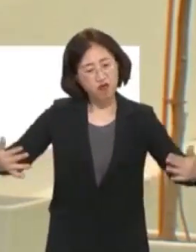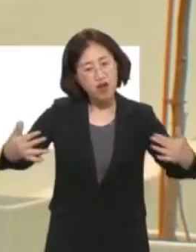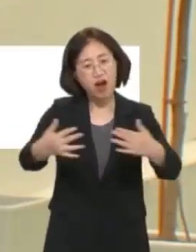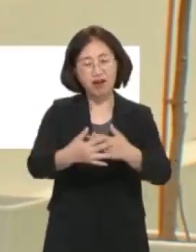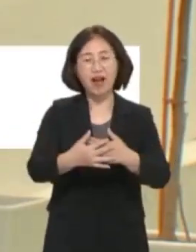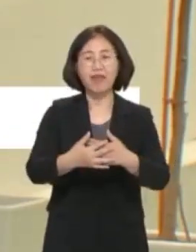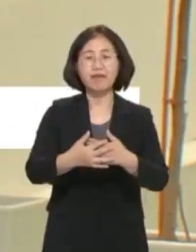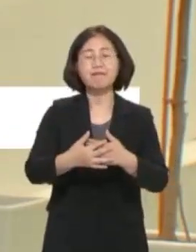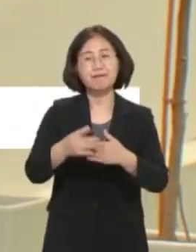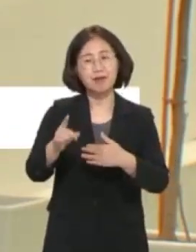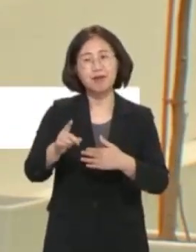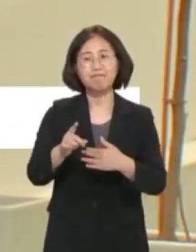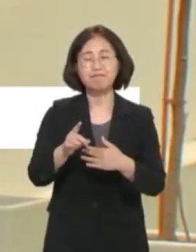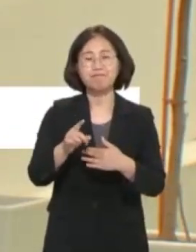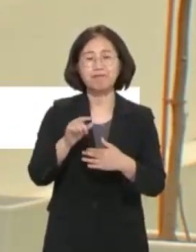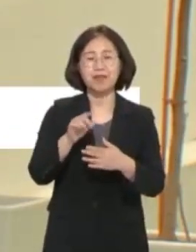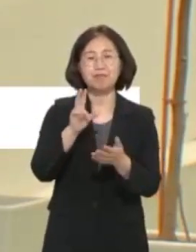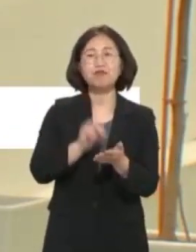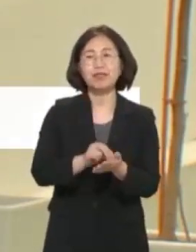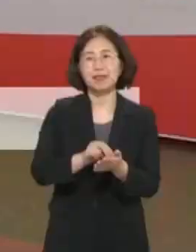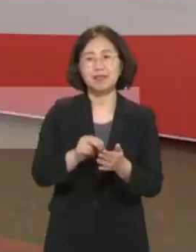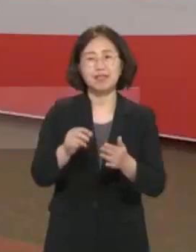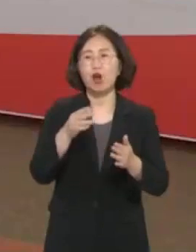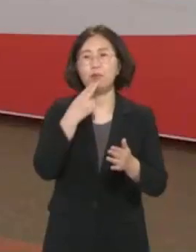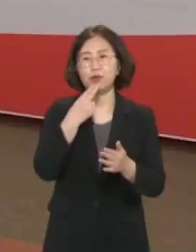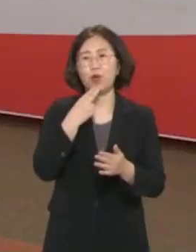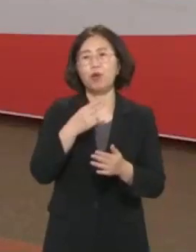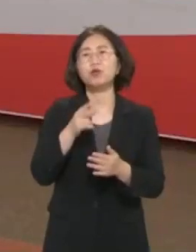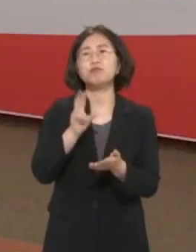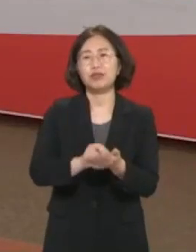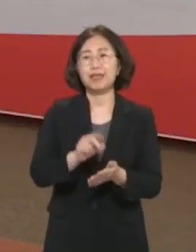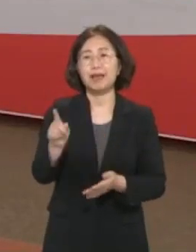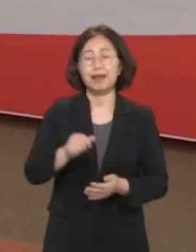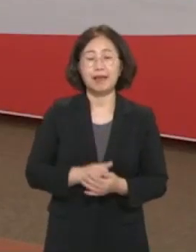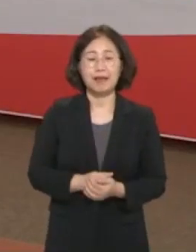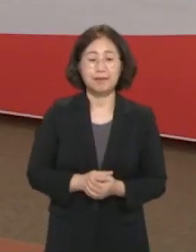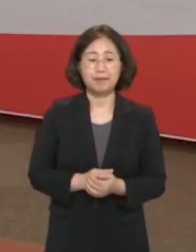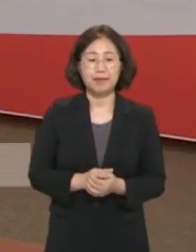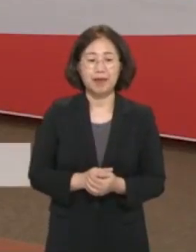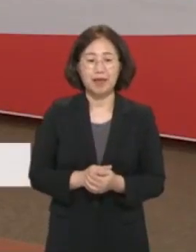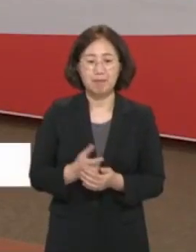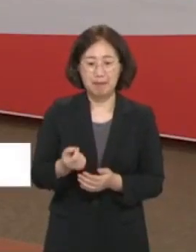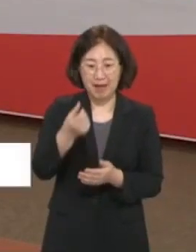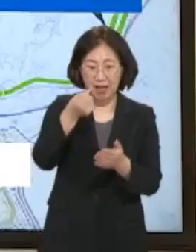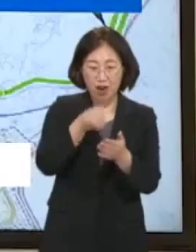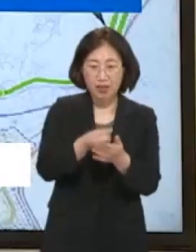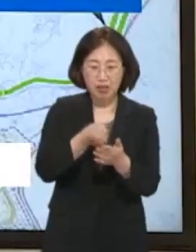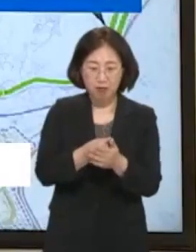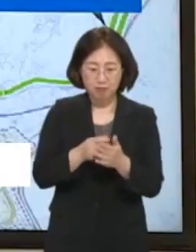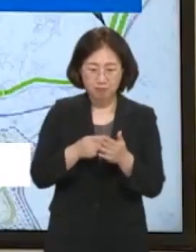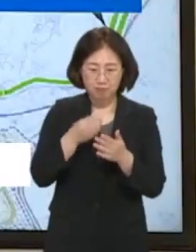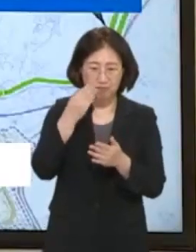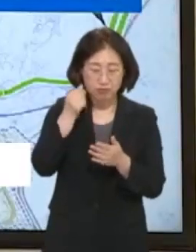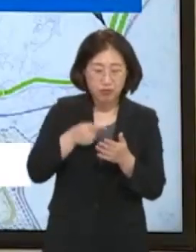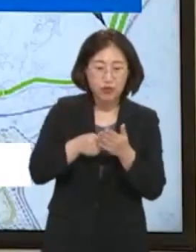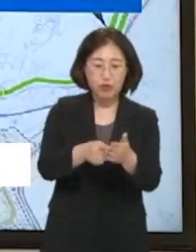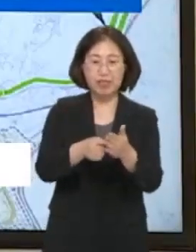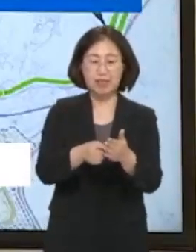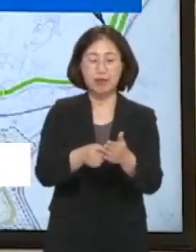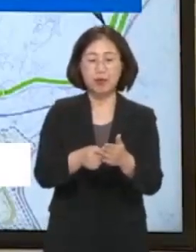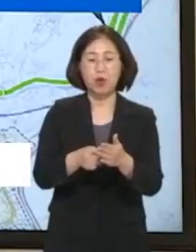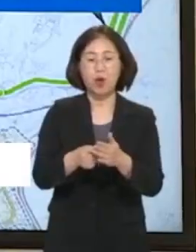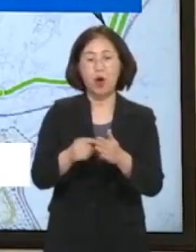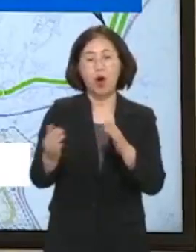전반이 후퇴한 것이 큰 문제라 봅니다 남다른 추진력과 속도감 있는 행정을 바탕으로 인류 경제도시